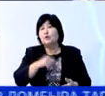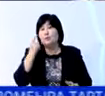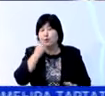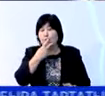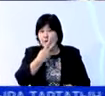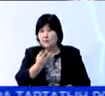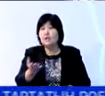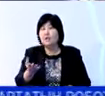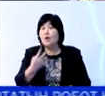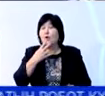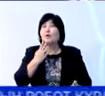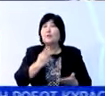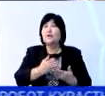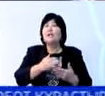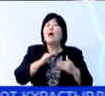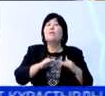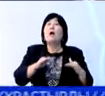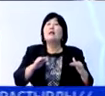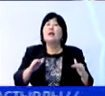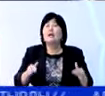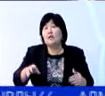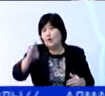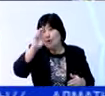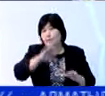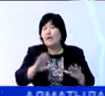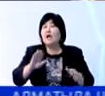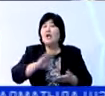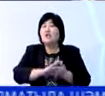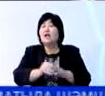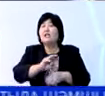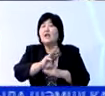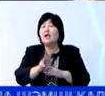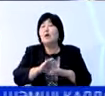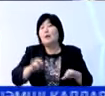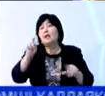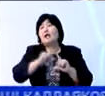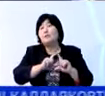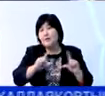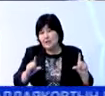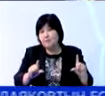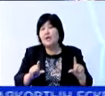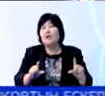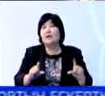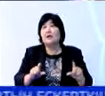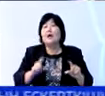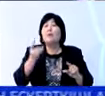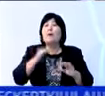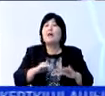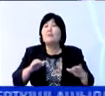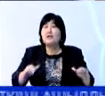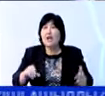жетіп көріп жатырмыз. Балаларды үкімет балаларға жағдай жасады. Балалар мектепте,